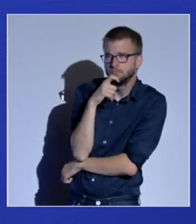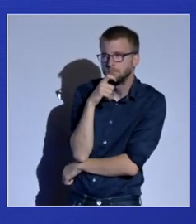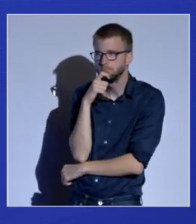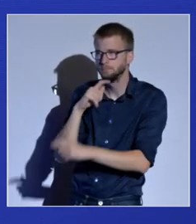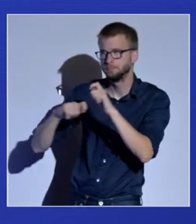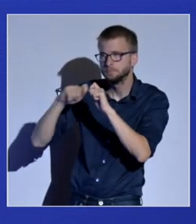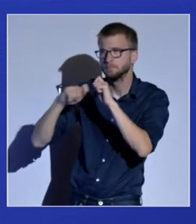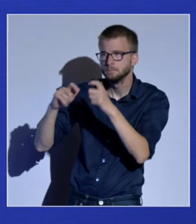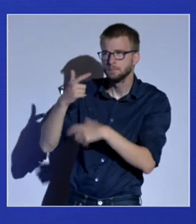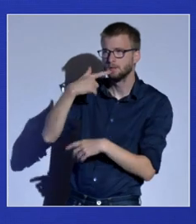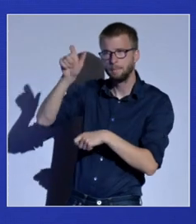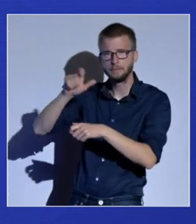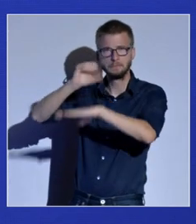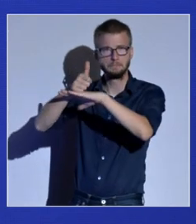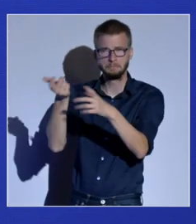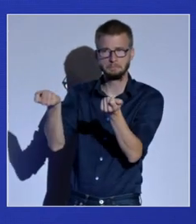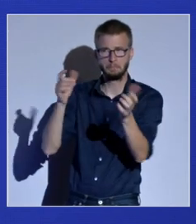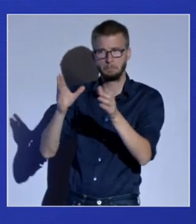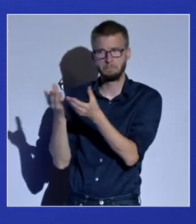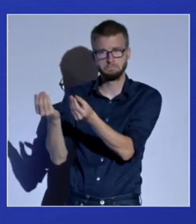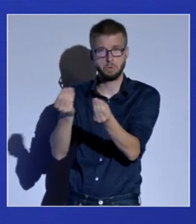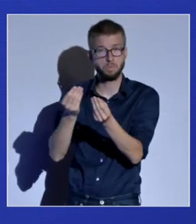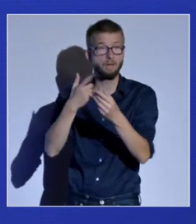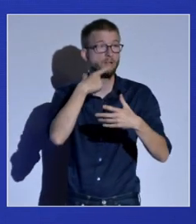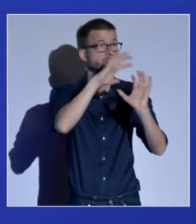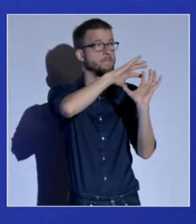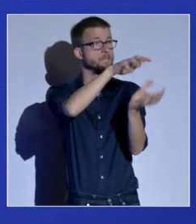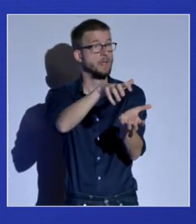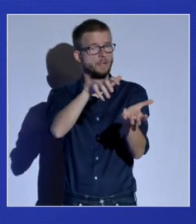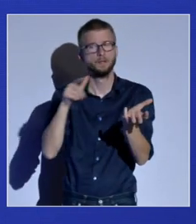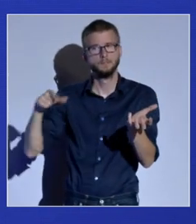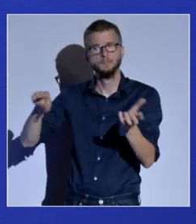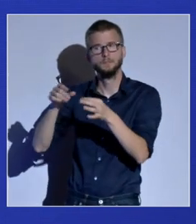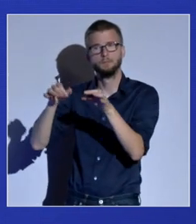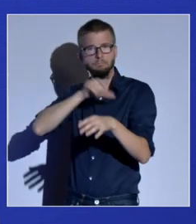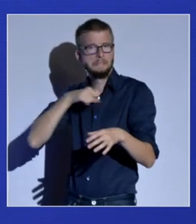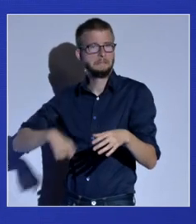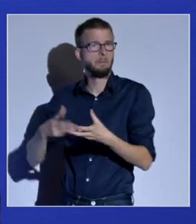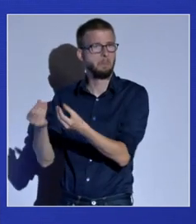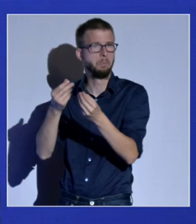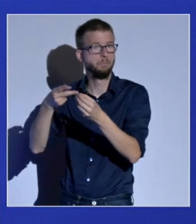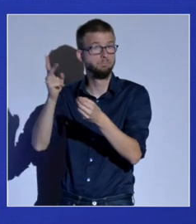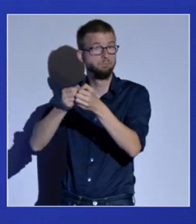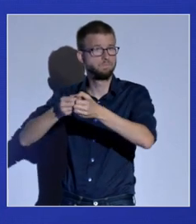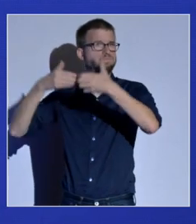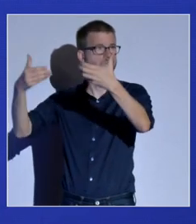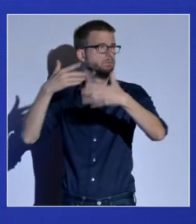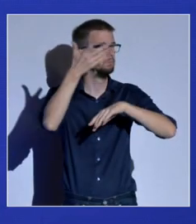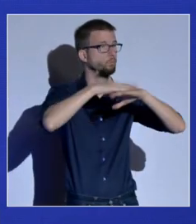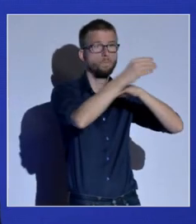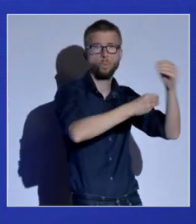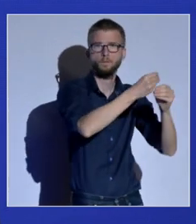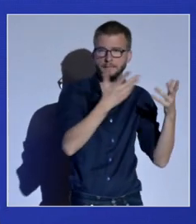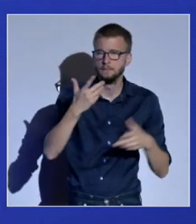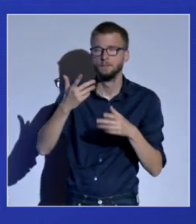du peuple, pour l'instant le plus nombreux de la planète, même si ça ne va pas durer, pour des raisons, là encore,